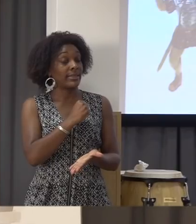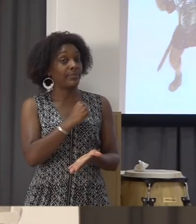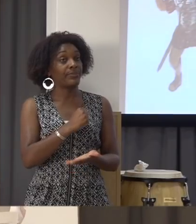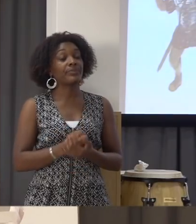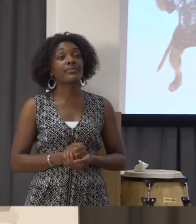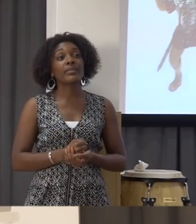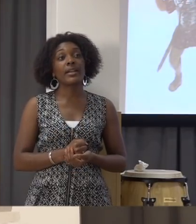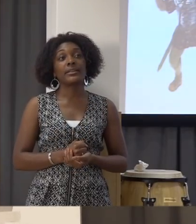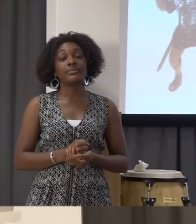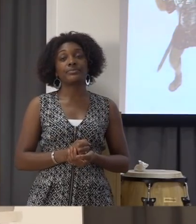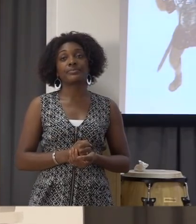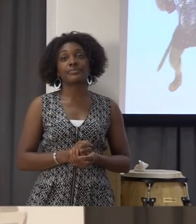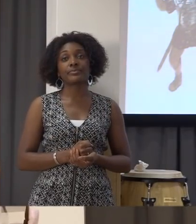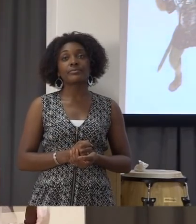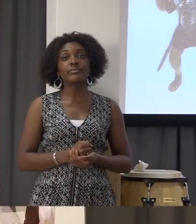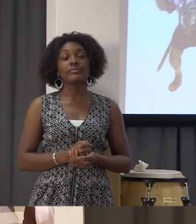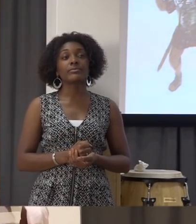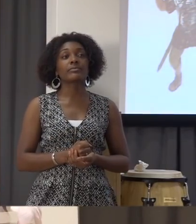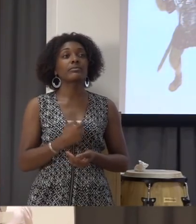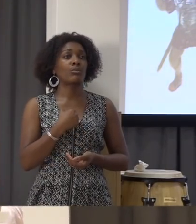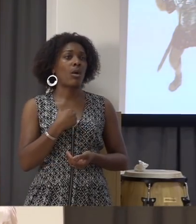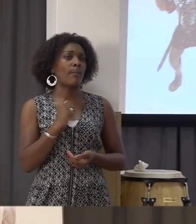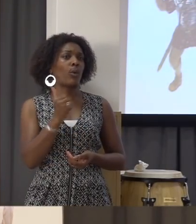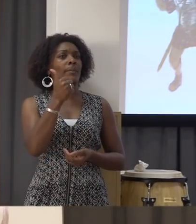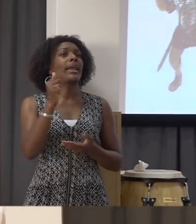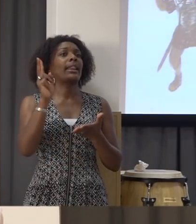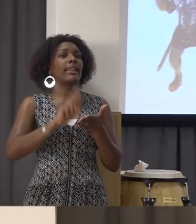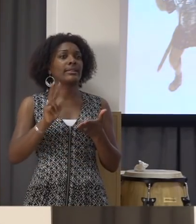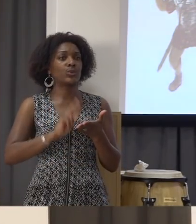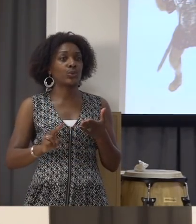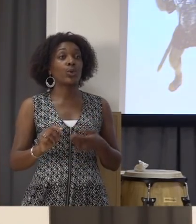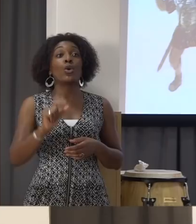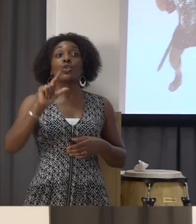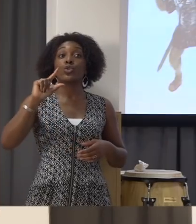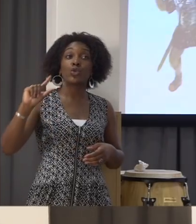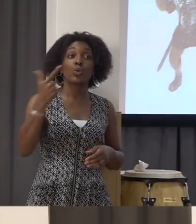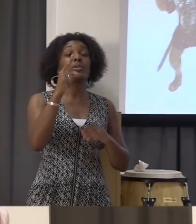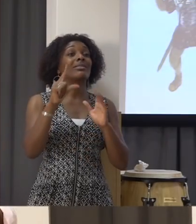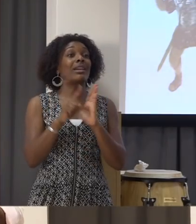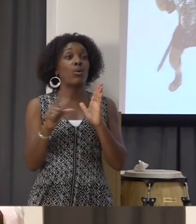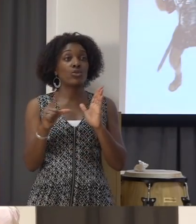Je vais faire ma première lecture dans Deutéronome 7,